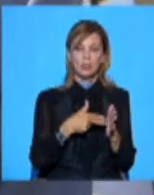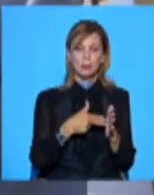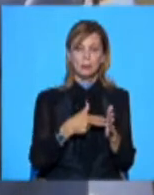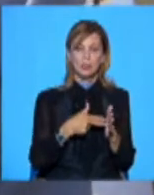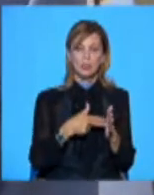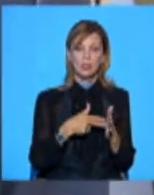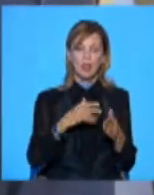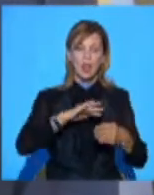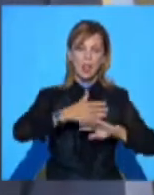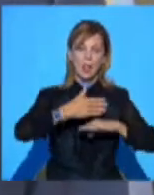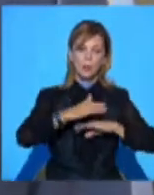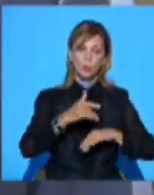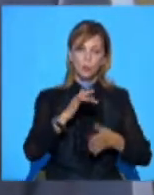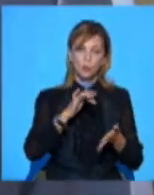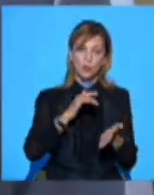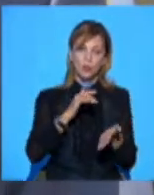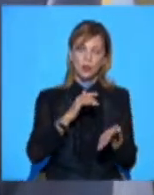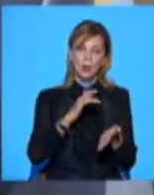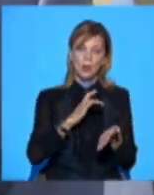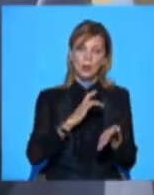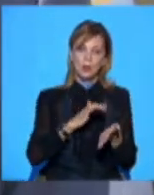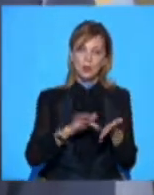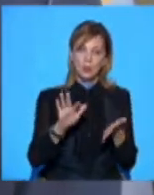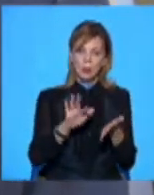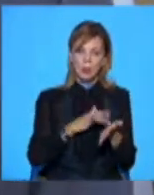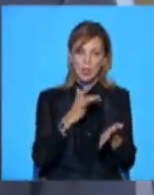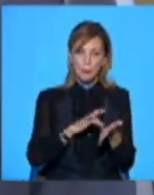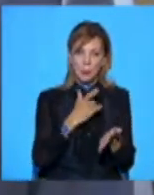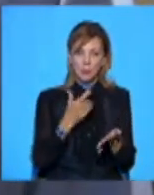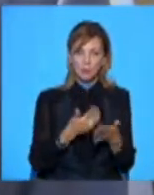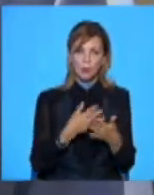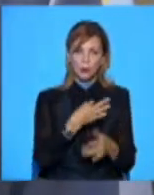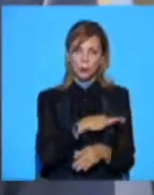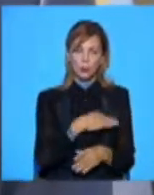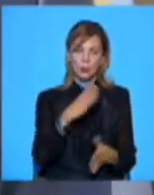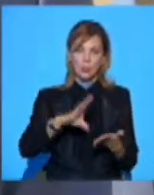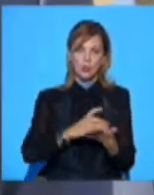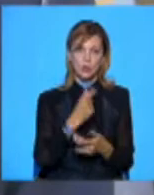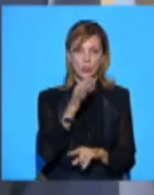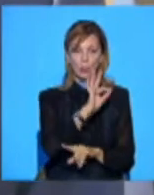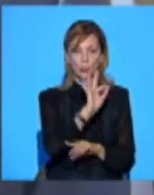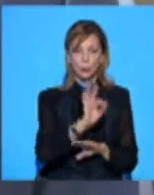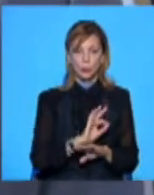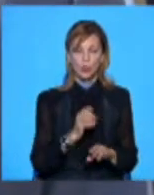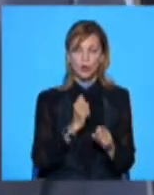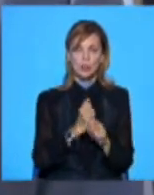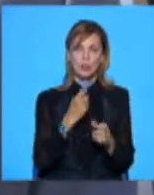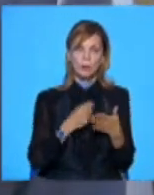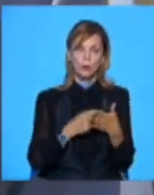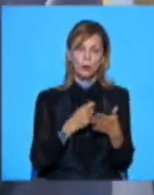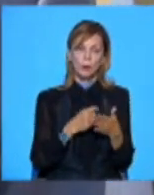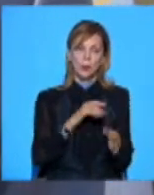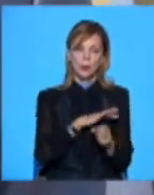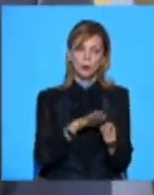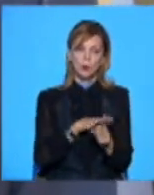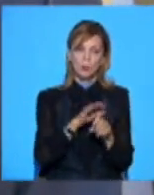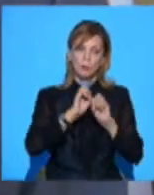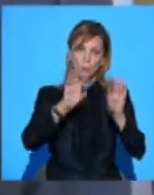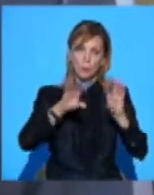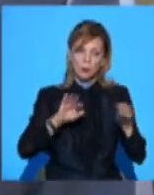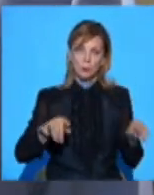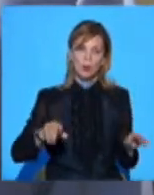de laptopuri și tablete pentru studenți, am câștigat un proiect și deja s-a făcut achiziția. În toamnă vom mai distribui